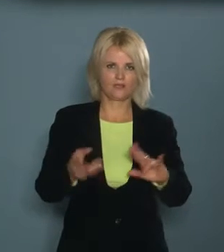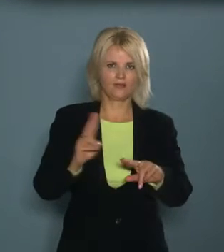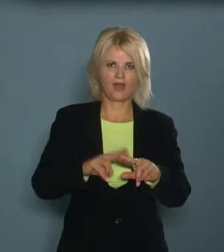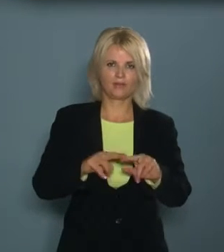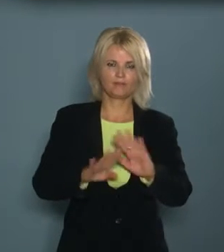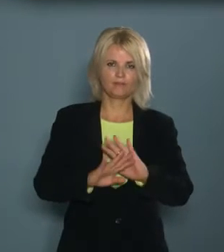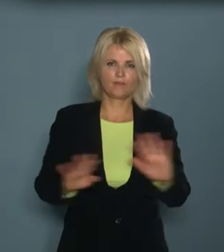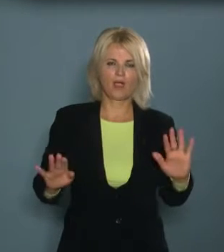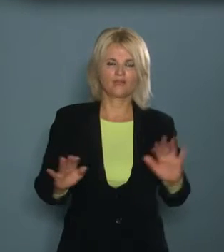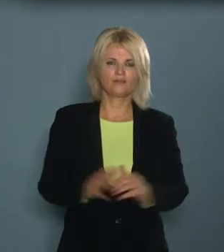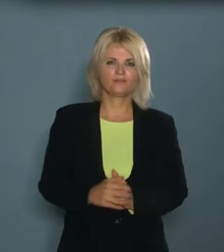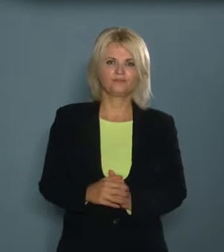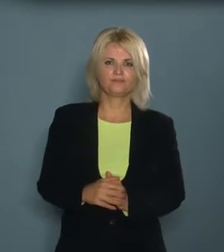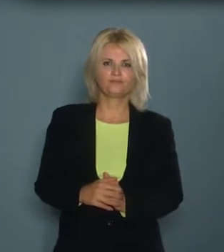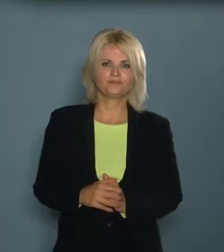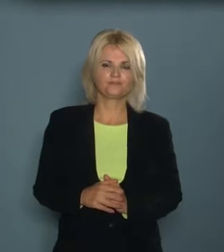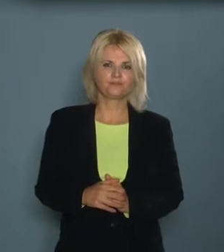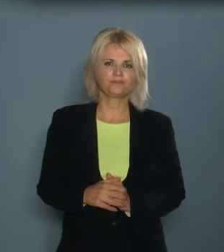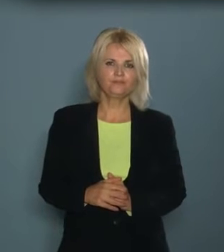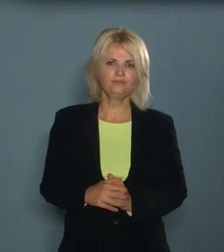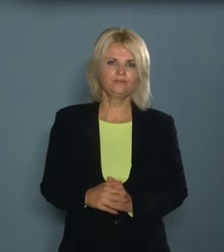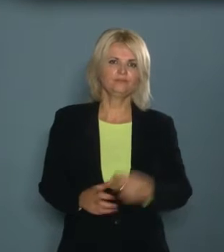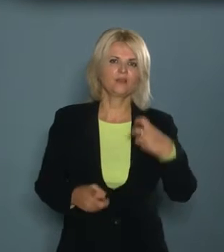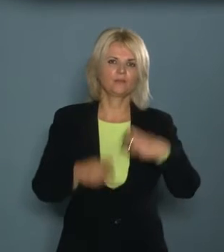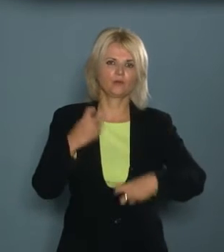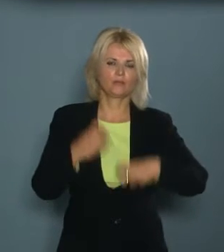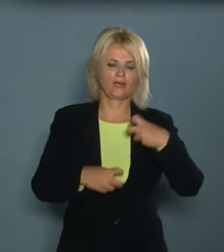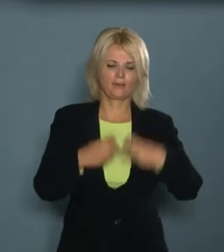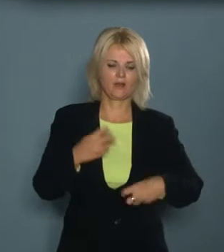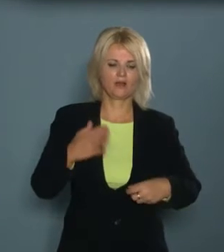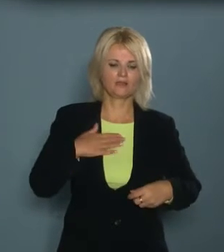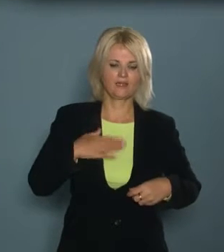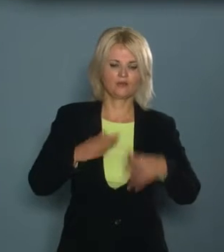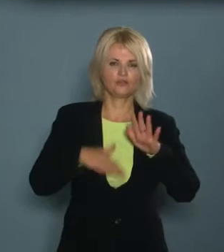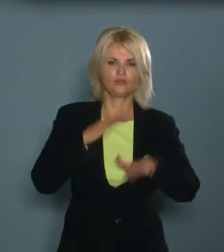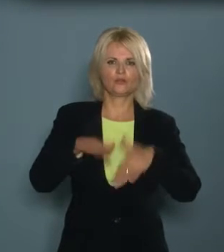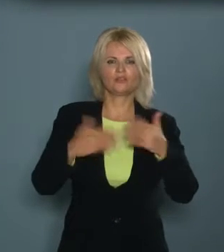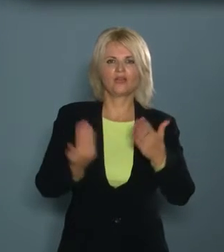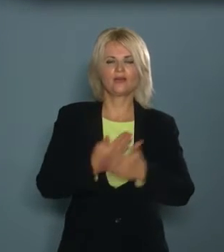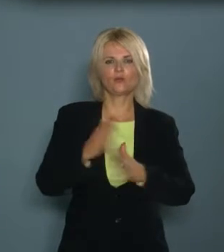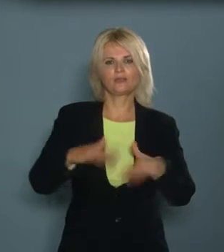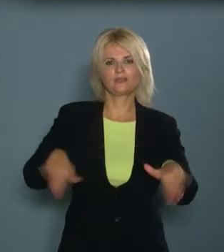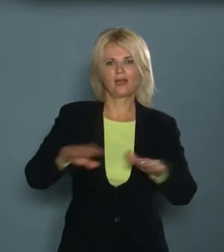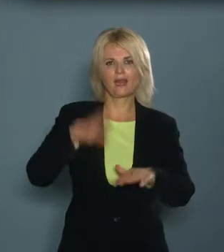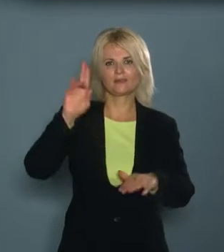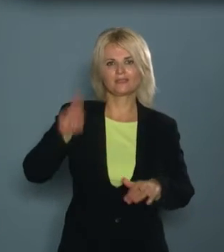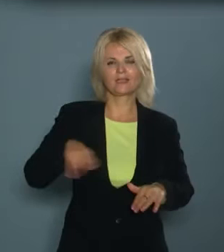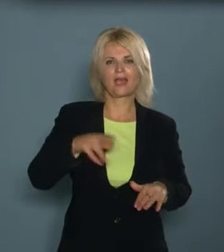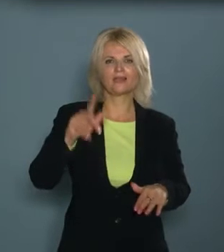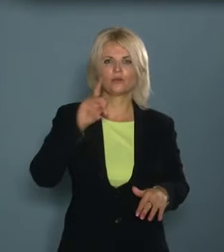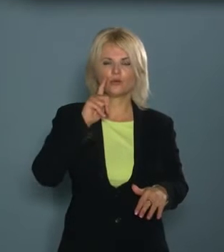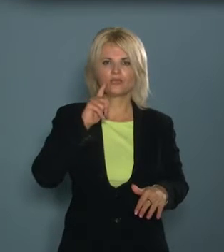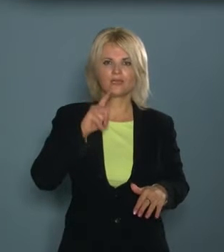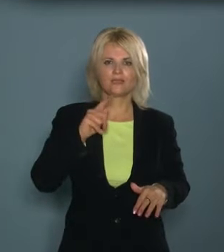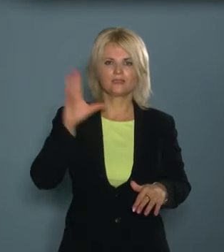van töltve a praxis. Ami gondot okoz, az nekünk a Soroksár Újtelep Szentlőrinci lakótelep, mert